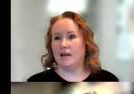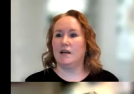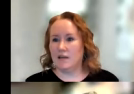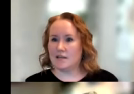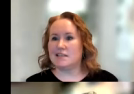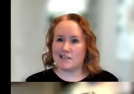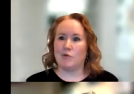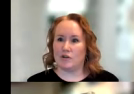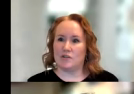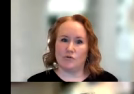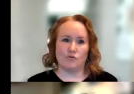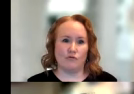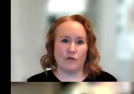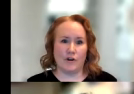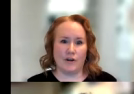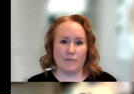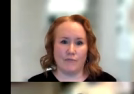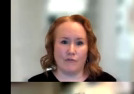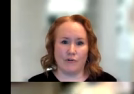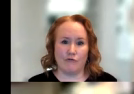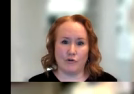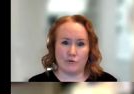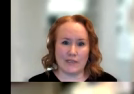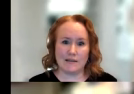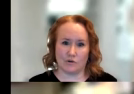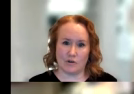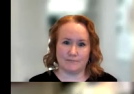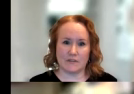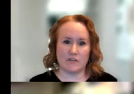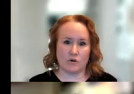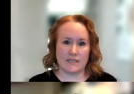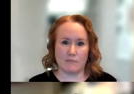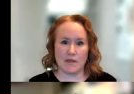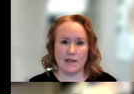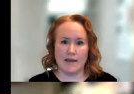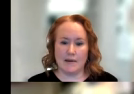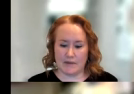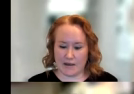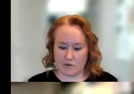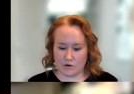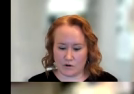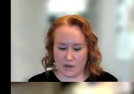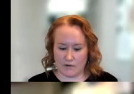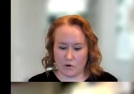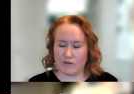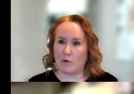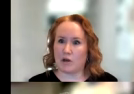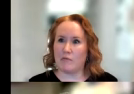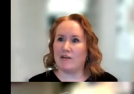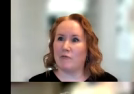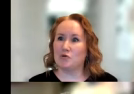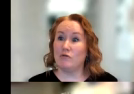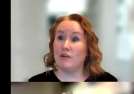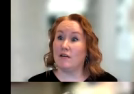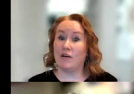være det siste møtet I 2022 for unikt også. Vi slår de sammen. Det også kommer tilbake